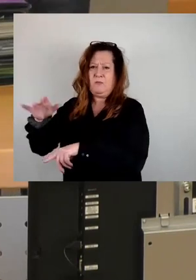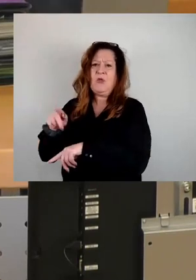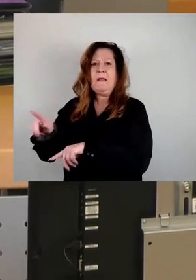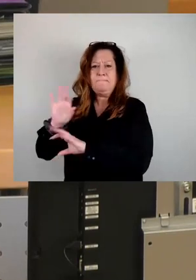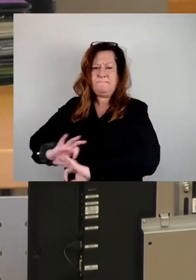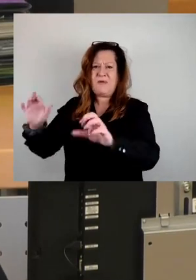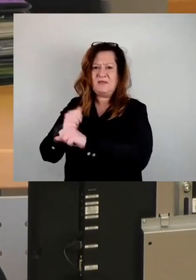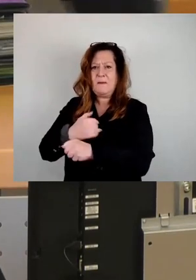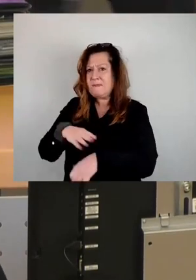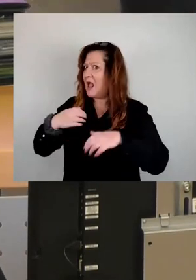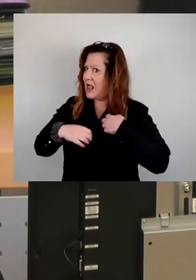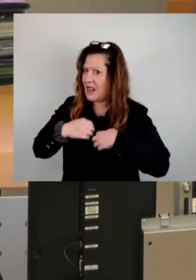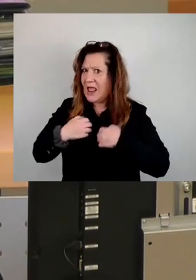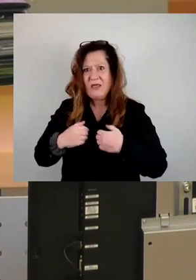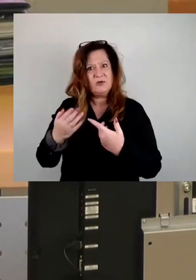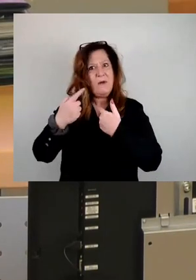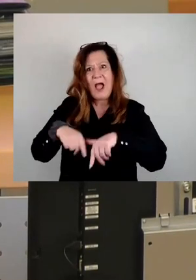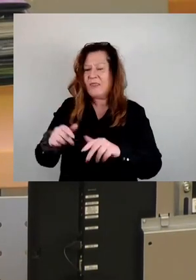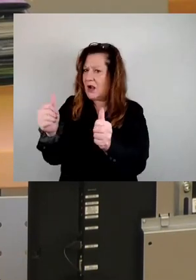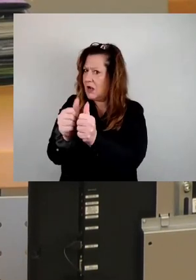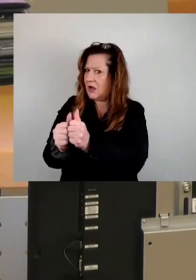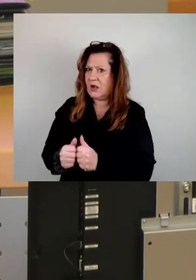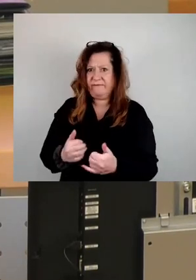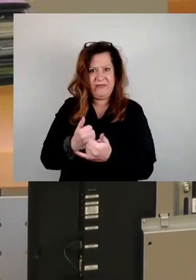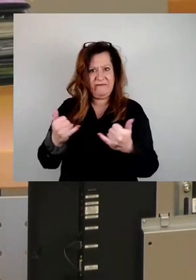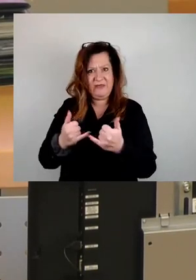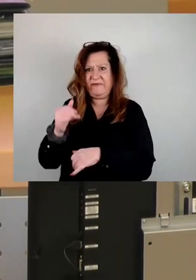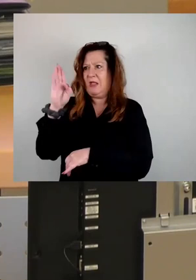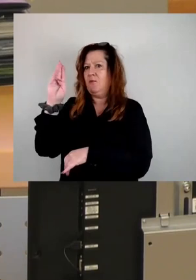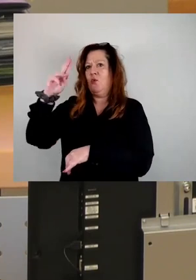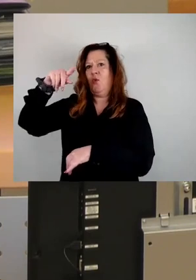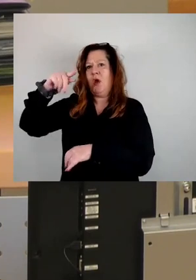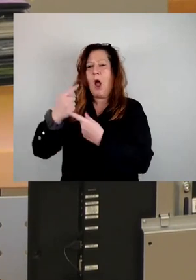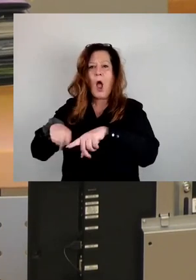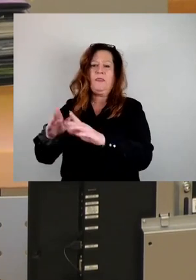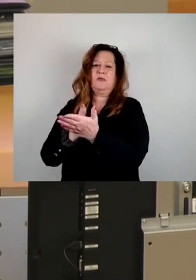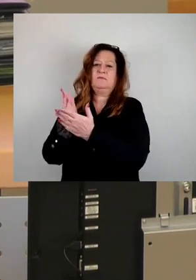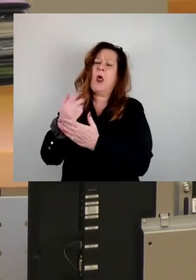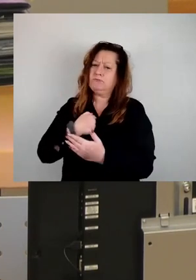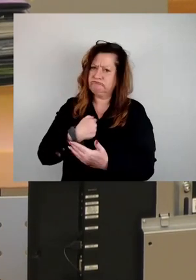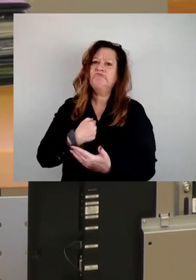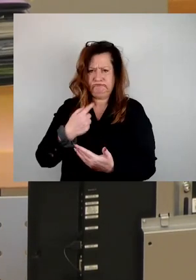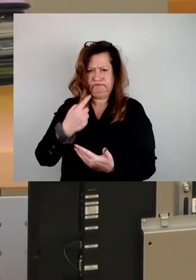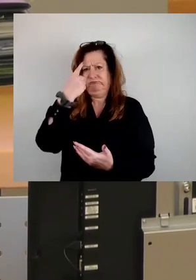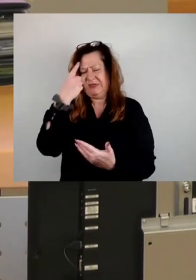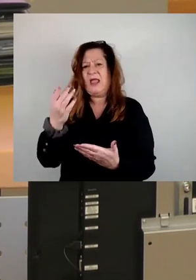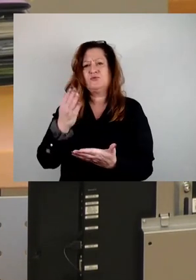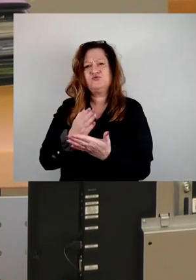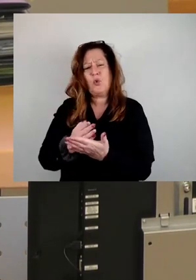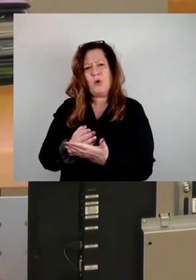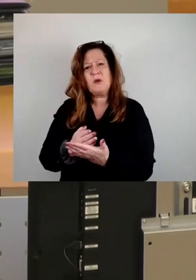anderen Einbindung genau dort jetzt an die Buga herangegangen ist. Deswegen bin ich dort sehr, sehr zuversichtlich, dass